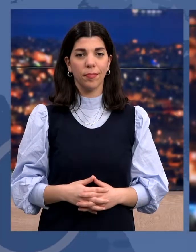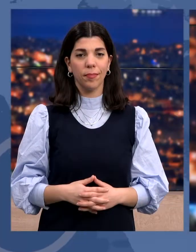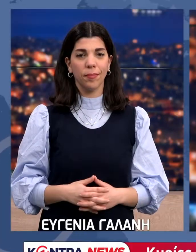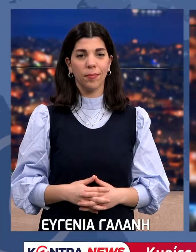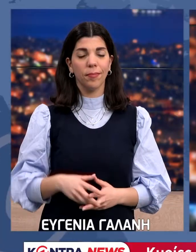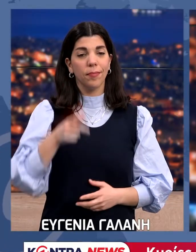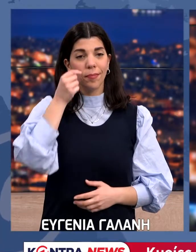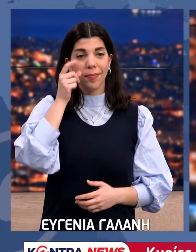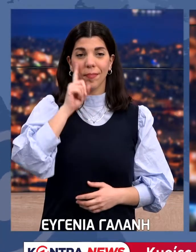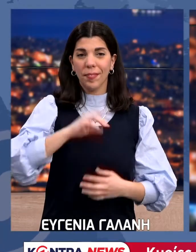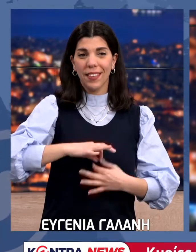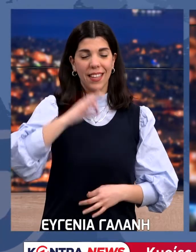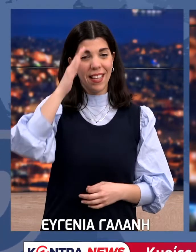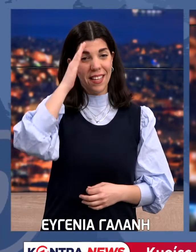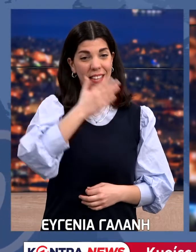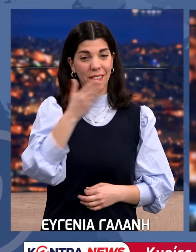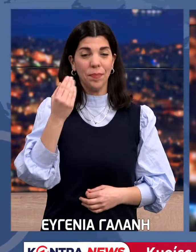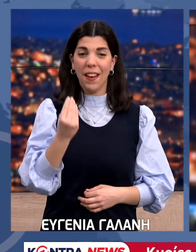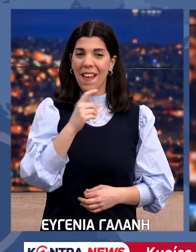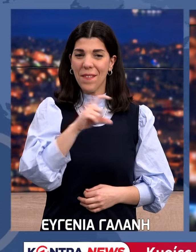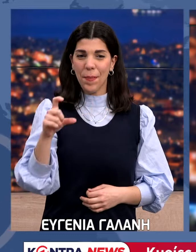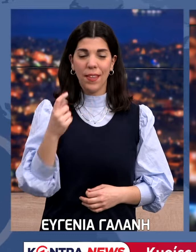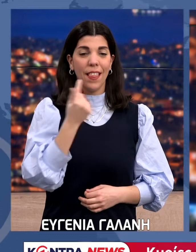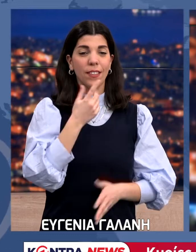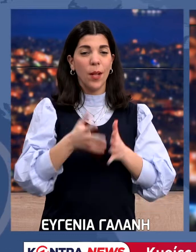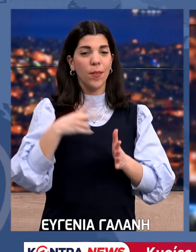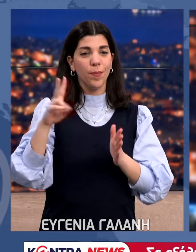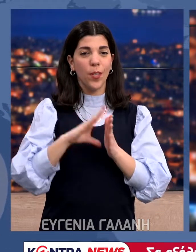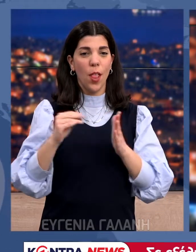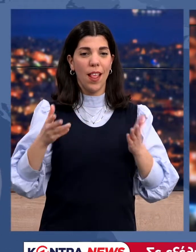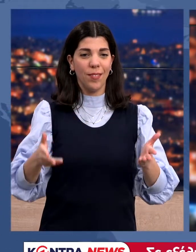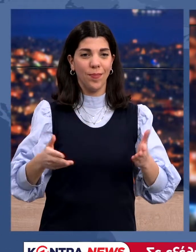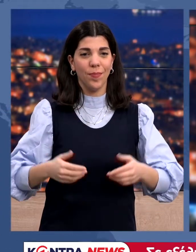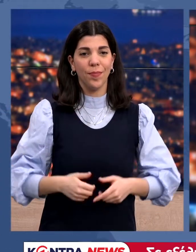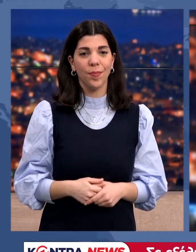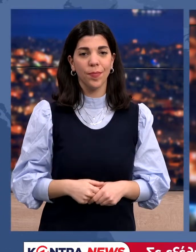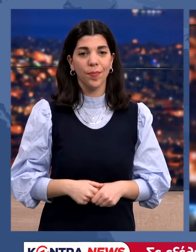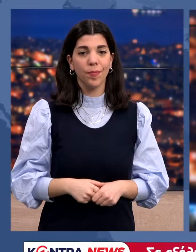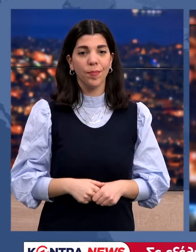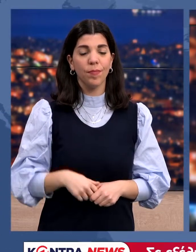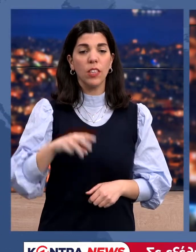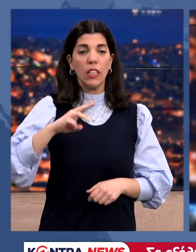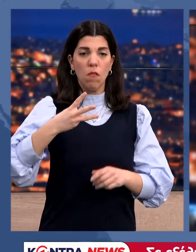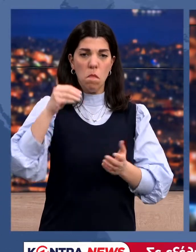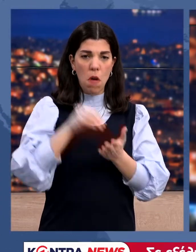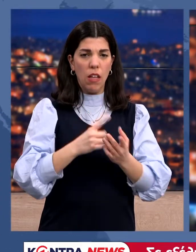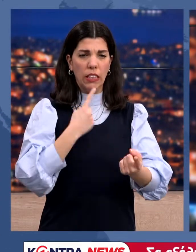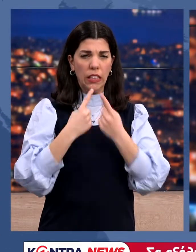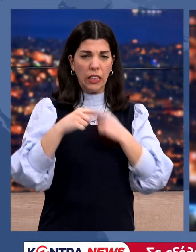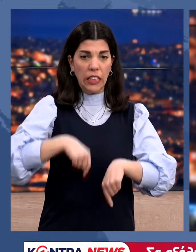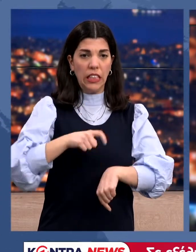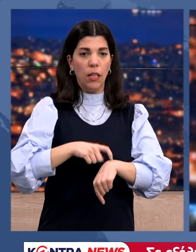κυρίες και κύριοι καλησπέρα είναι το δελτίο ειδήσεων του κόντρα στη νοηματική σε εξέλιξη είναι ο τρίτος γύρος